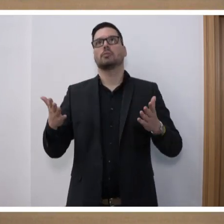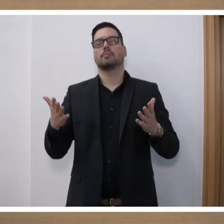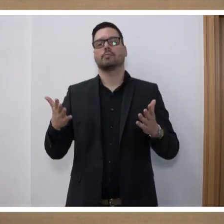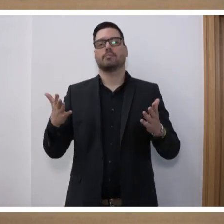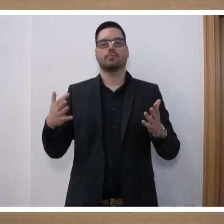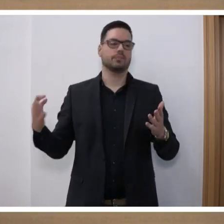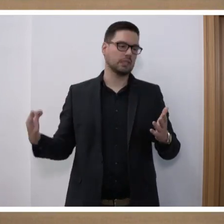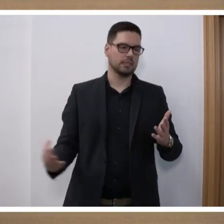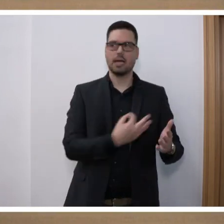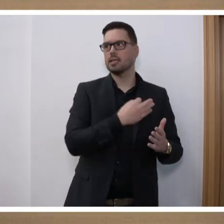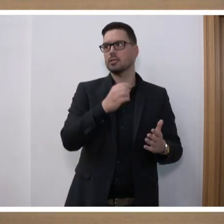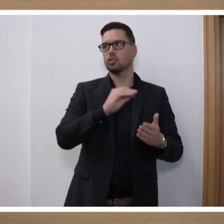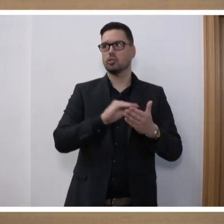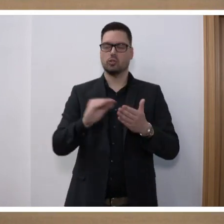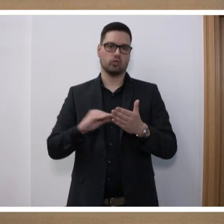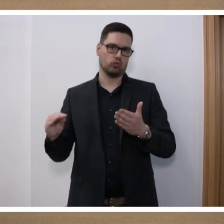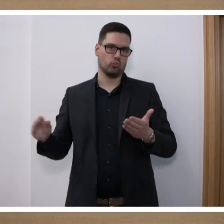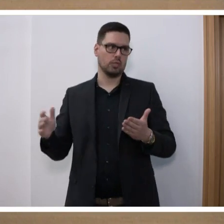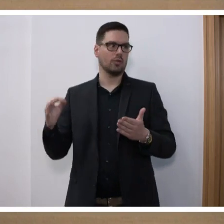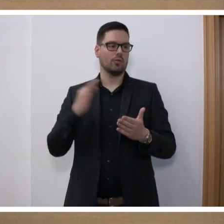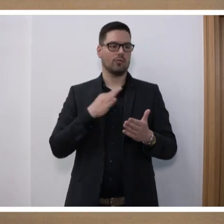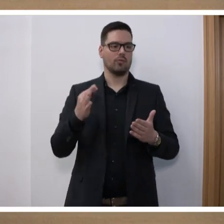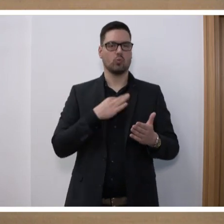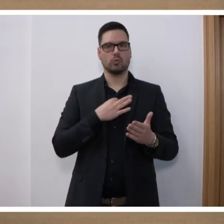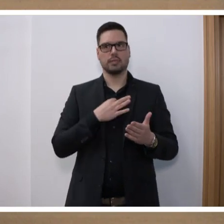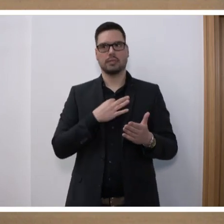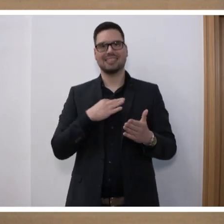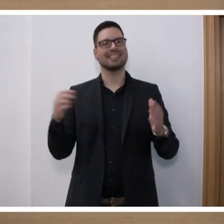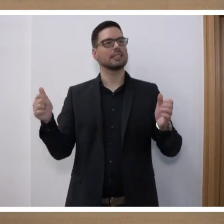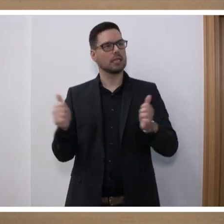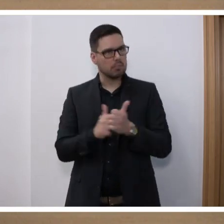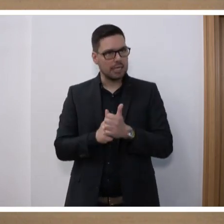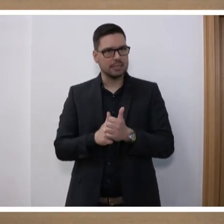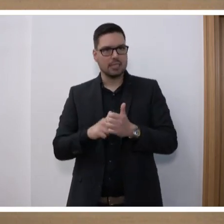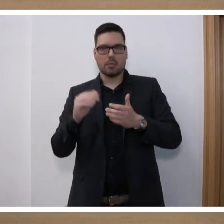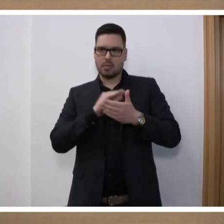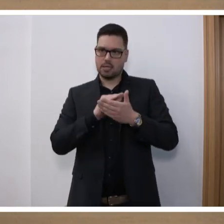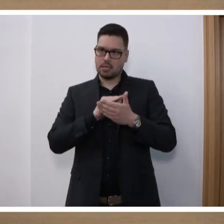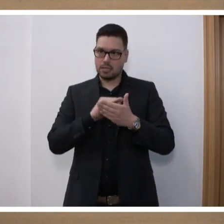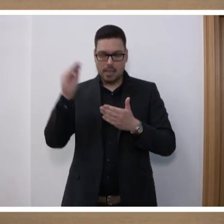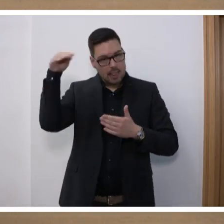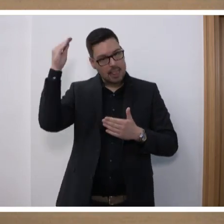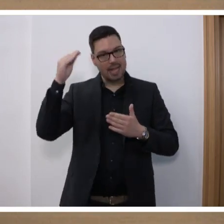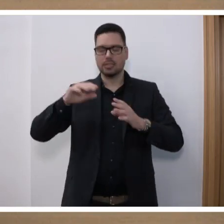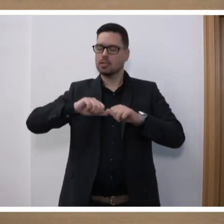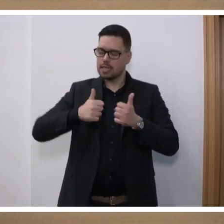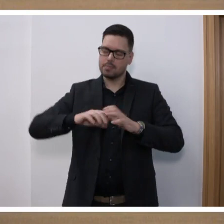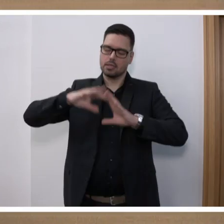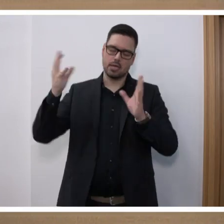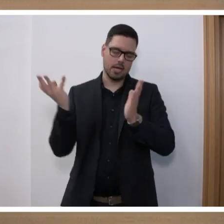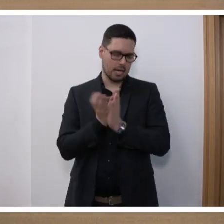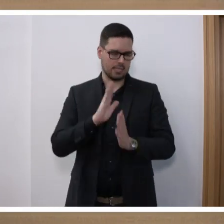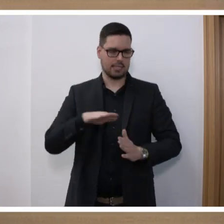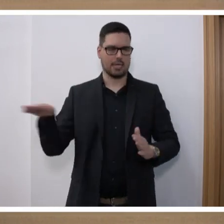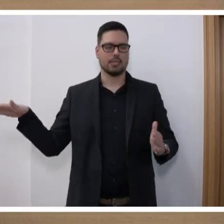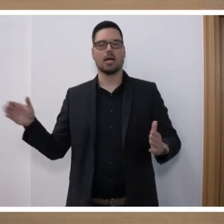den saarländischen Schulen steht für uns vor allem das gemeinsame Lernen und Leben aller Kinder und Jugendlichen im